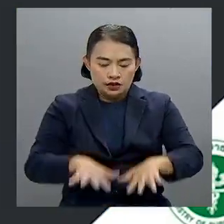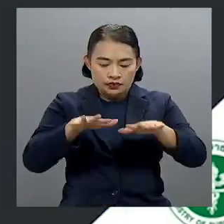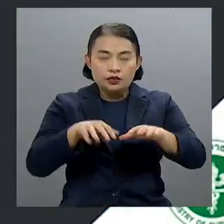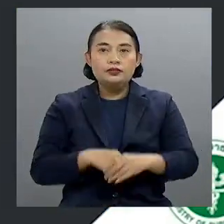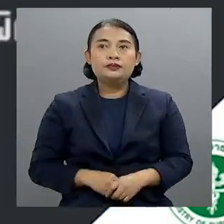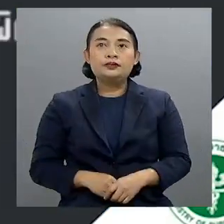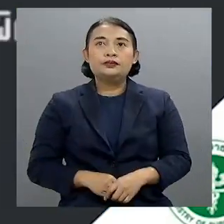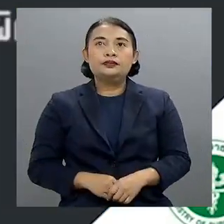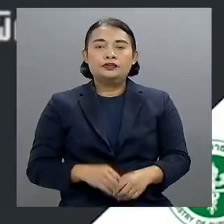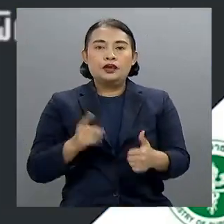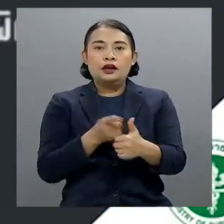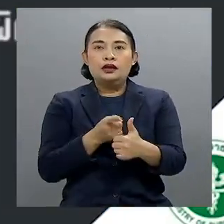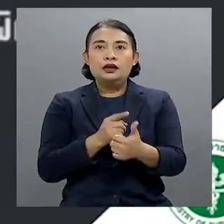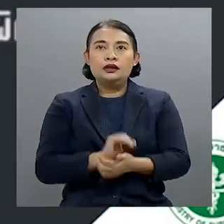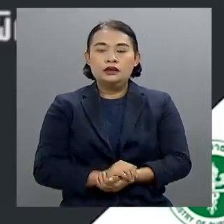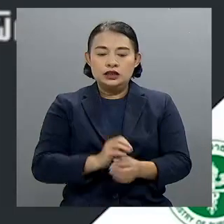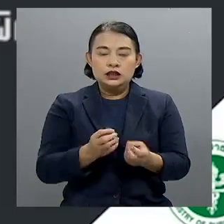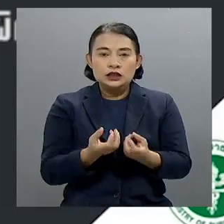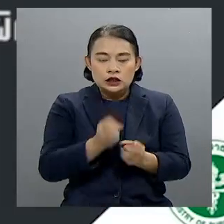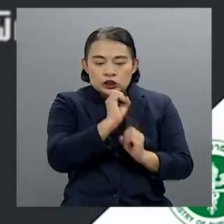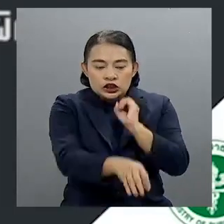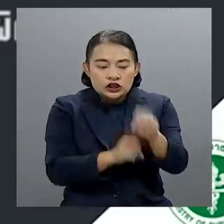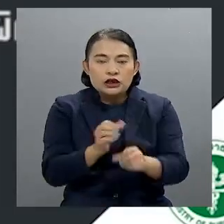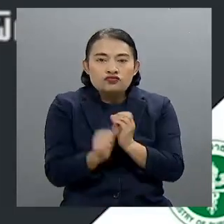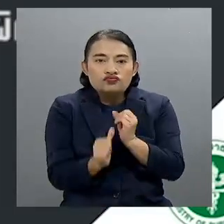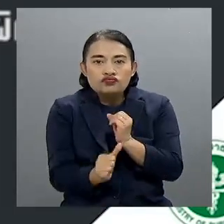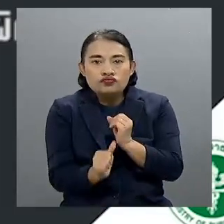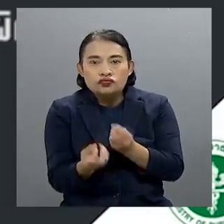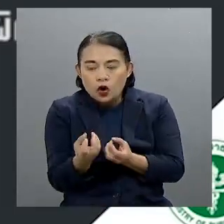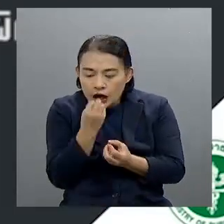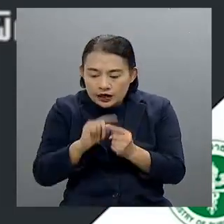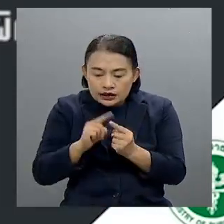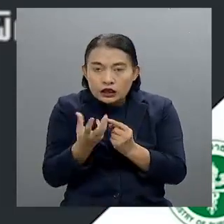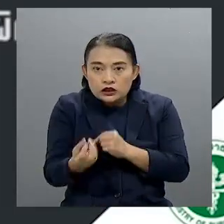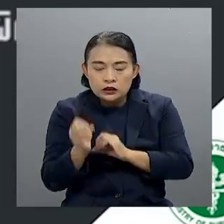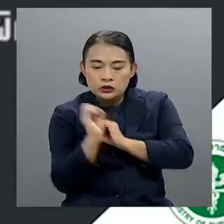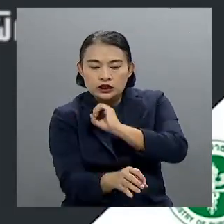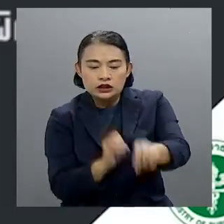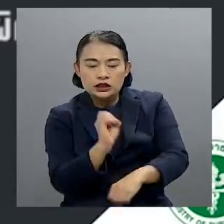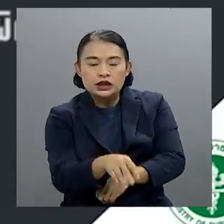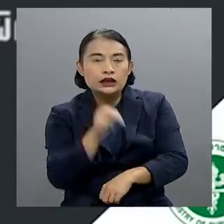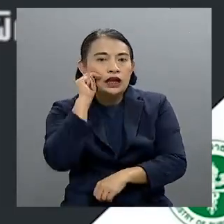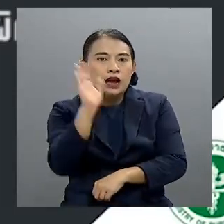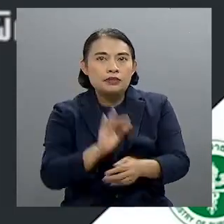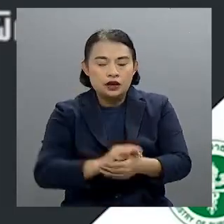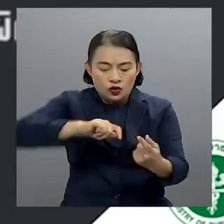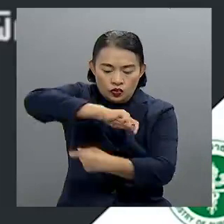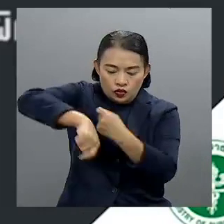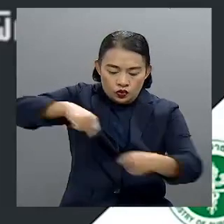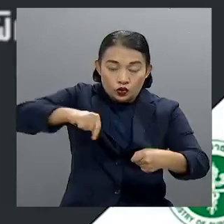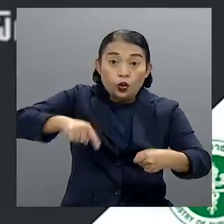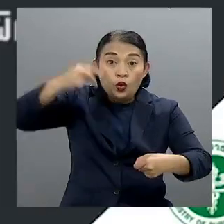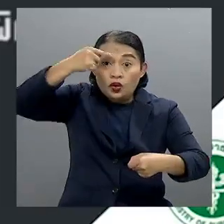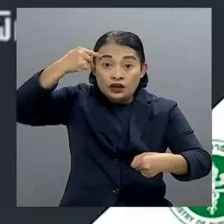1. อย่าทิ้งขยะอุจจาระเศษอาหารลงในน้ำให้ทิ้งในถุงดำมัดปากถุงให้แน่นนำไปให้หน่วยงาน